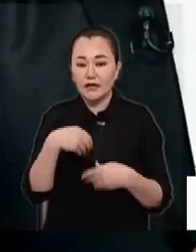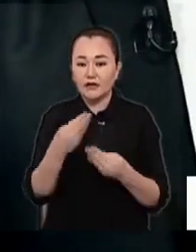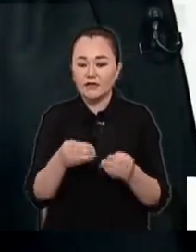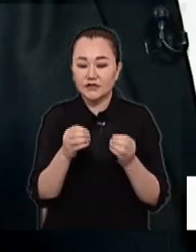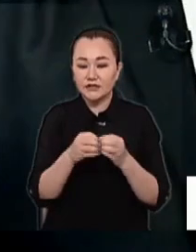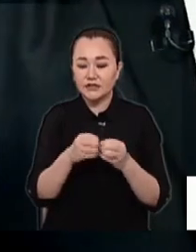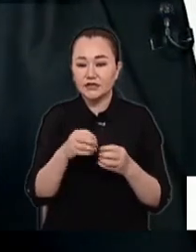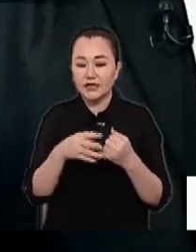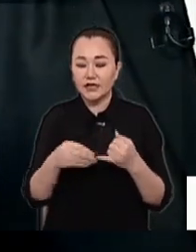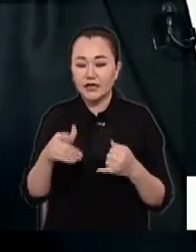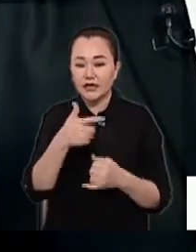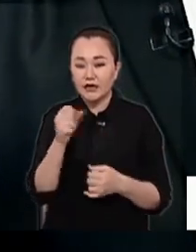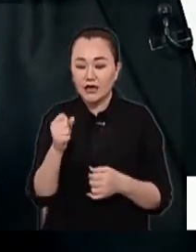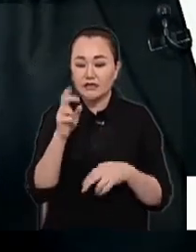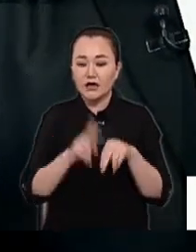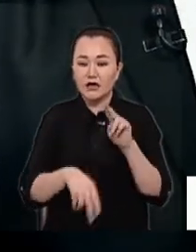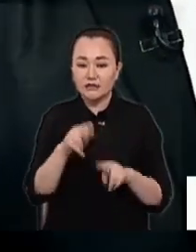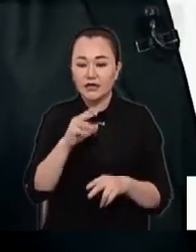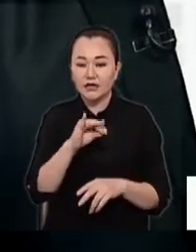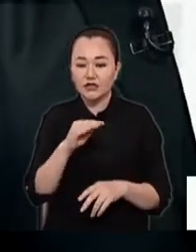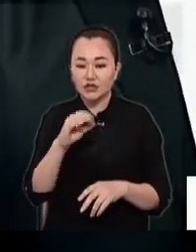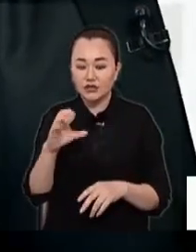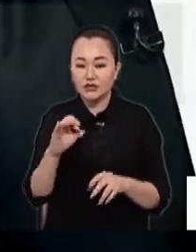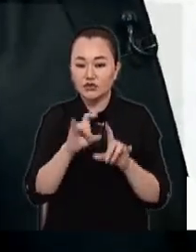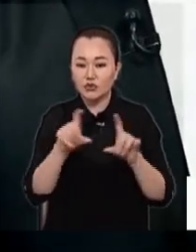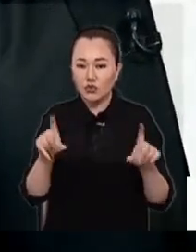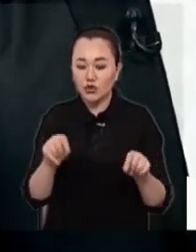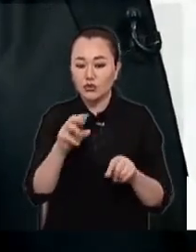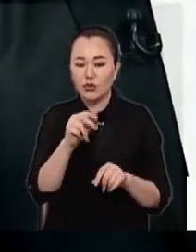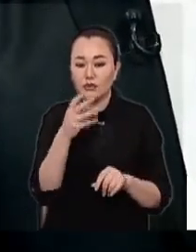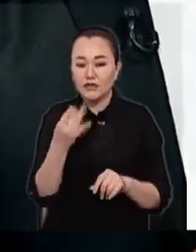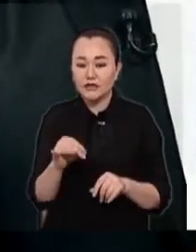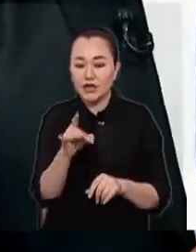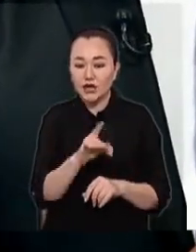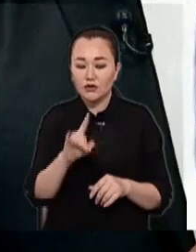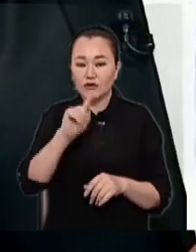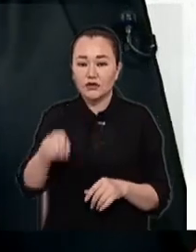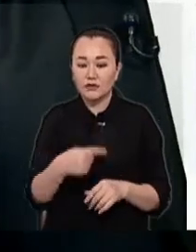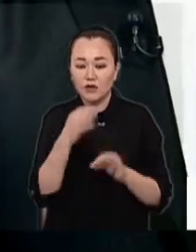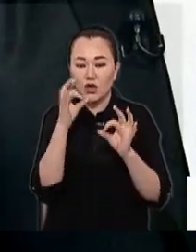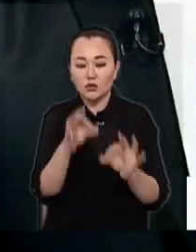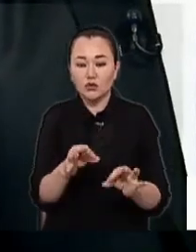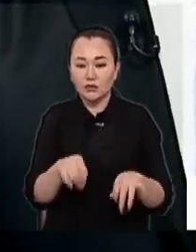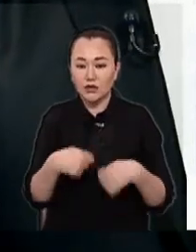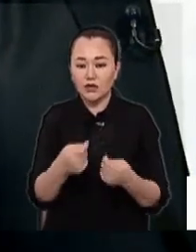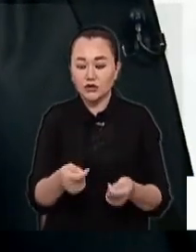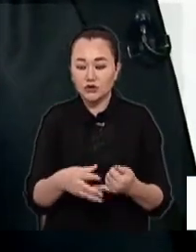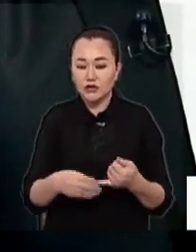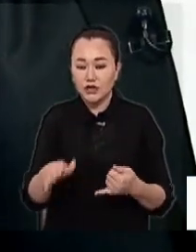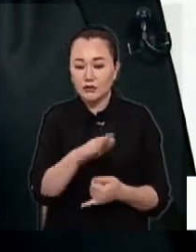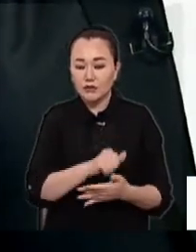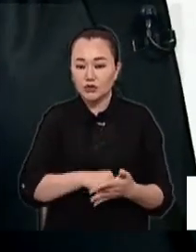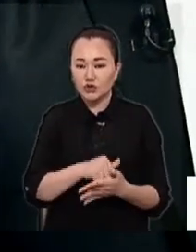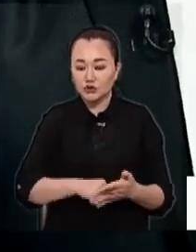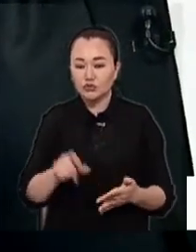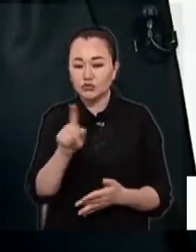десятки орошаемых гектаров под строительство ИЖС и школы в Тулькубасском районе, требуют аннулировать передачу участков. Причина